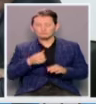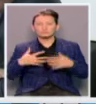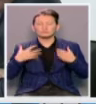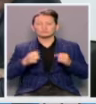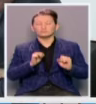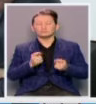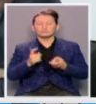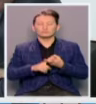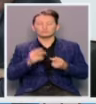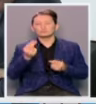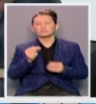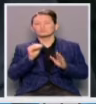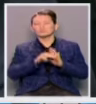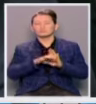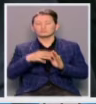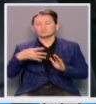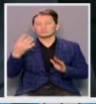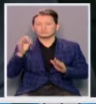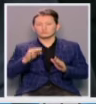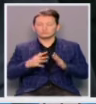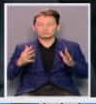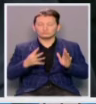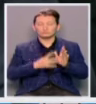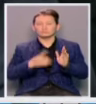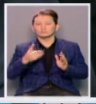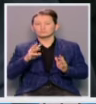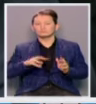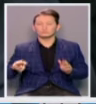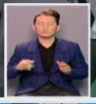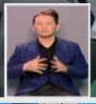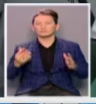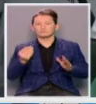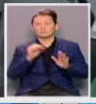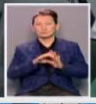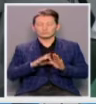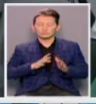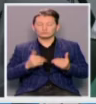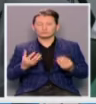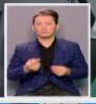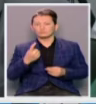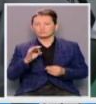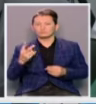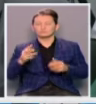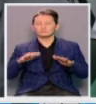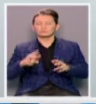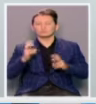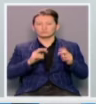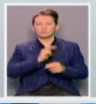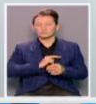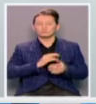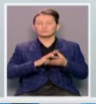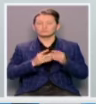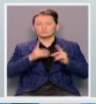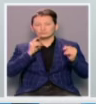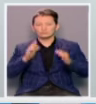саласына тартылған инвестиция 44% өсіп, 91 миллиардтан астам қаржы құйылған. Бүгінде 102 нысан жұмыс істеп тұр. Жиын барысында